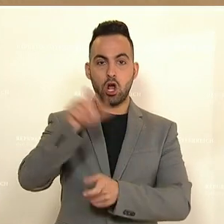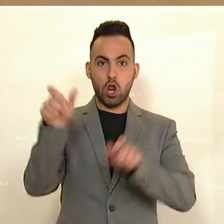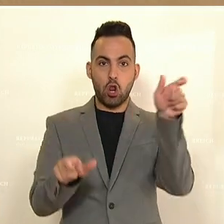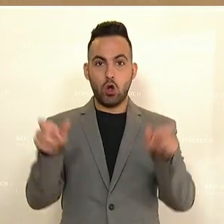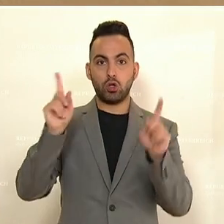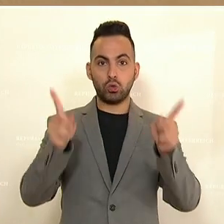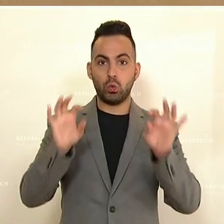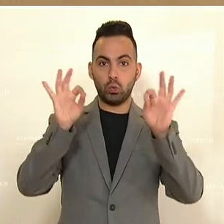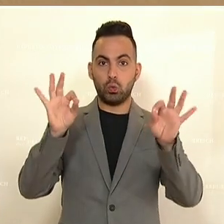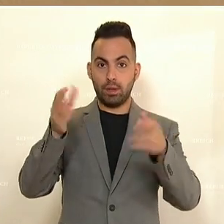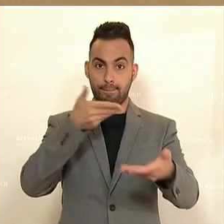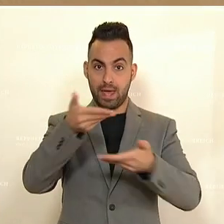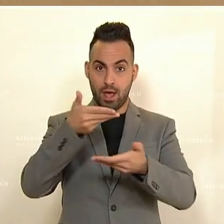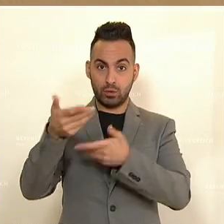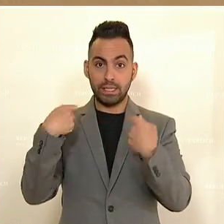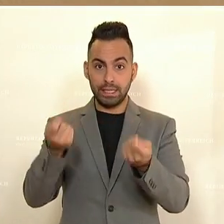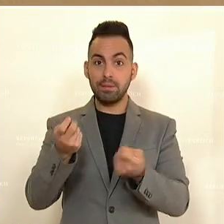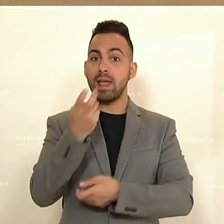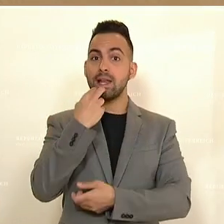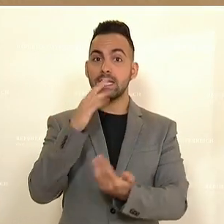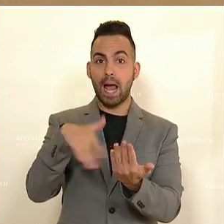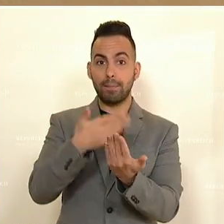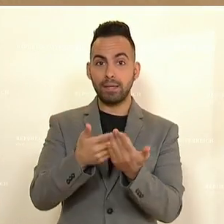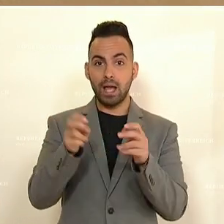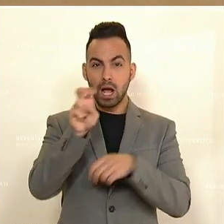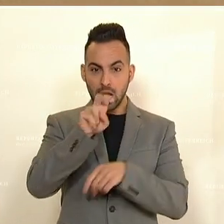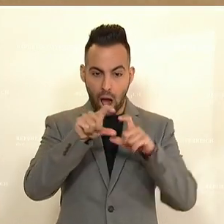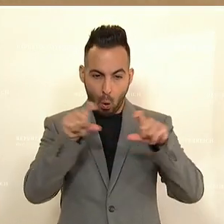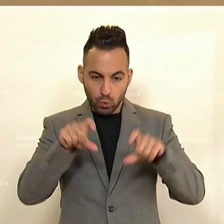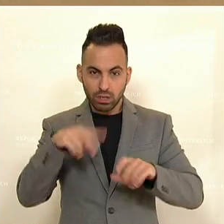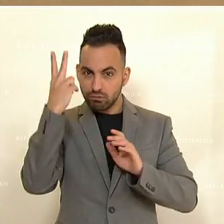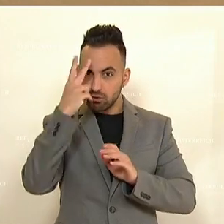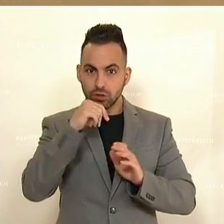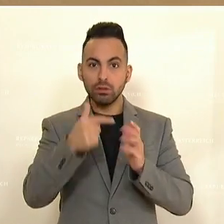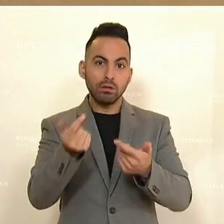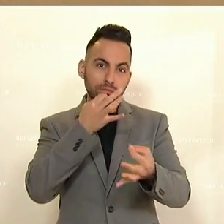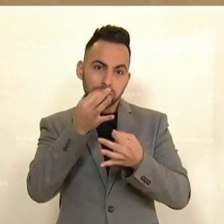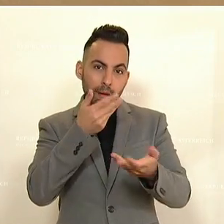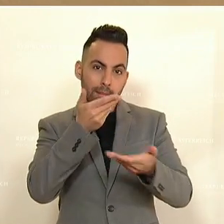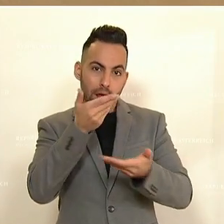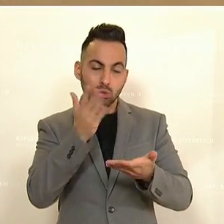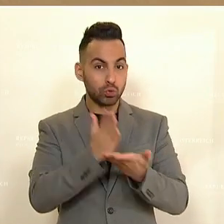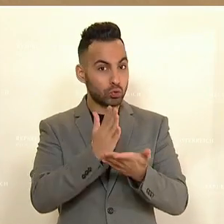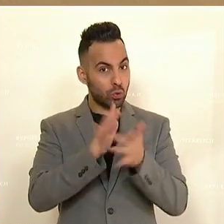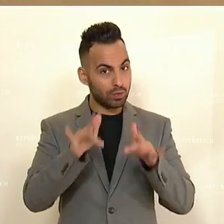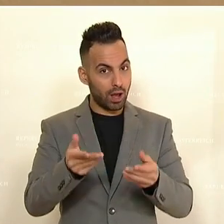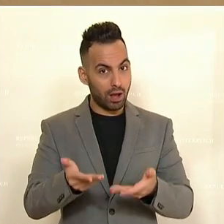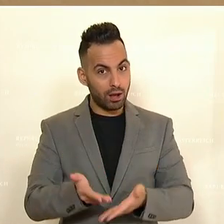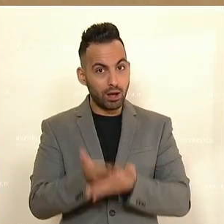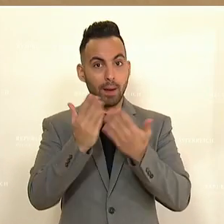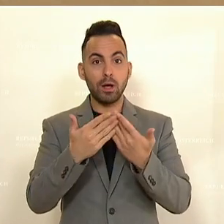berät, ob es irgendwelche Klauseln gibt bei Energieanbietern. Und auch da wurde eingegriffen bei